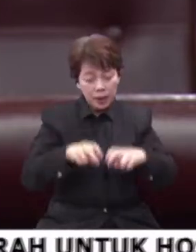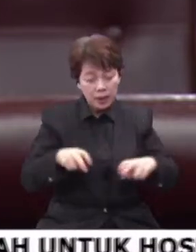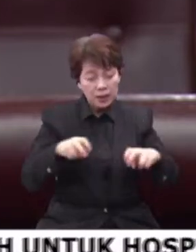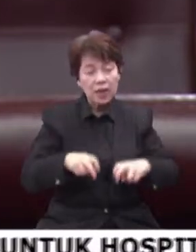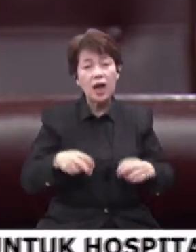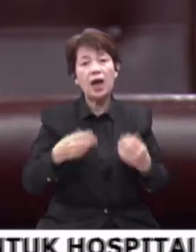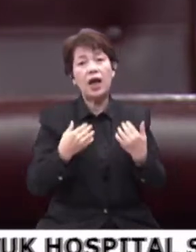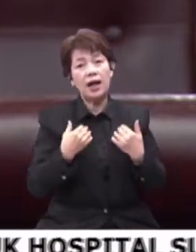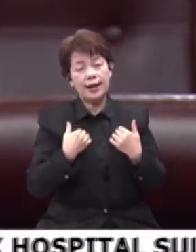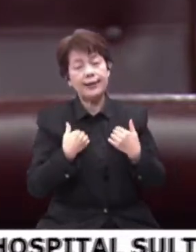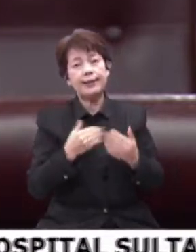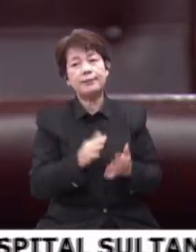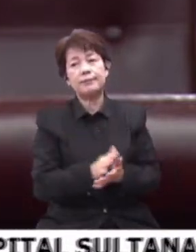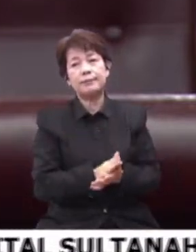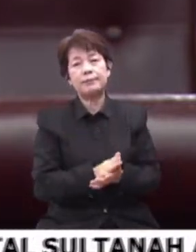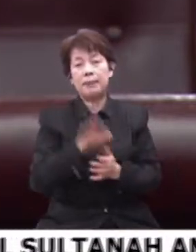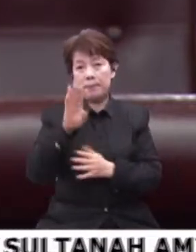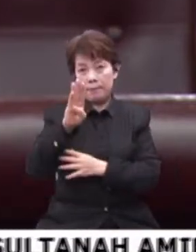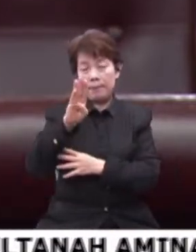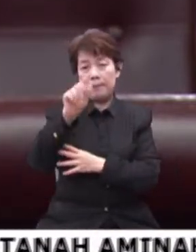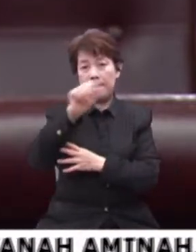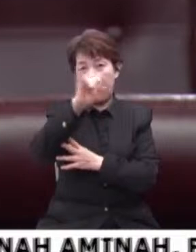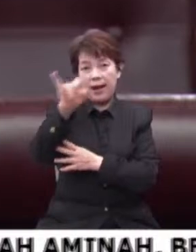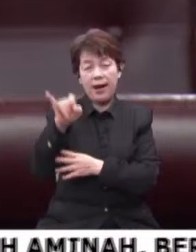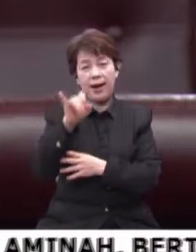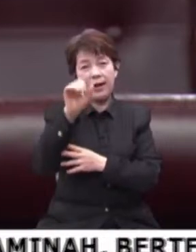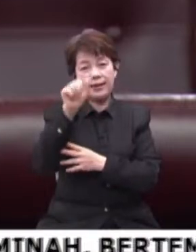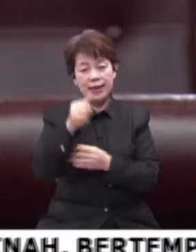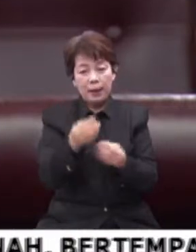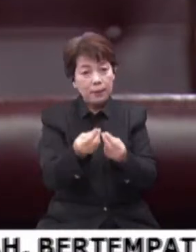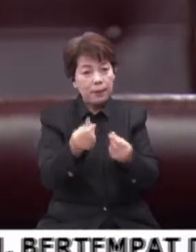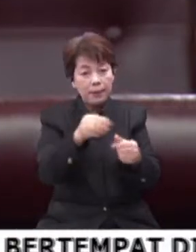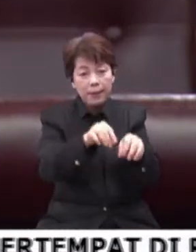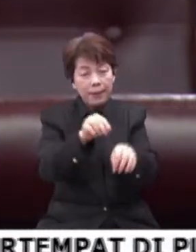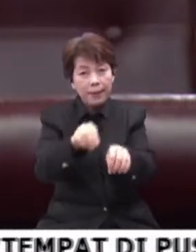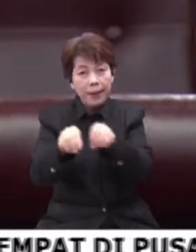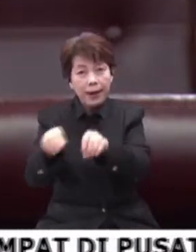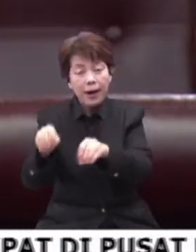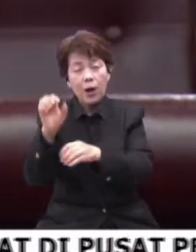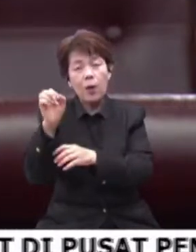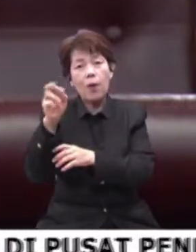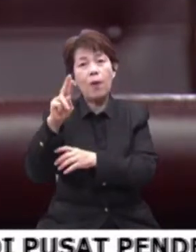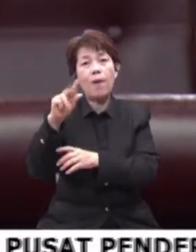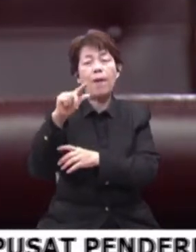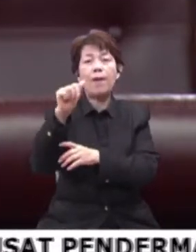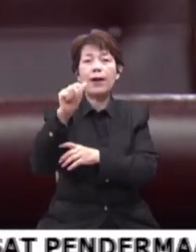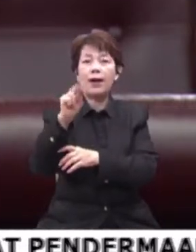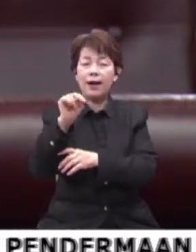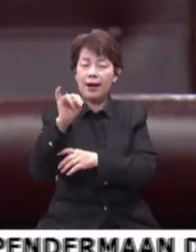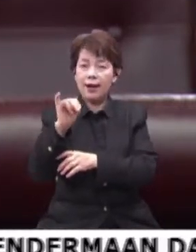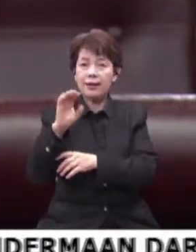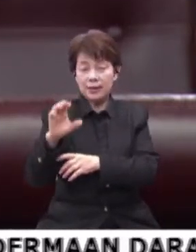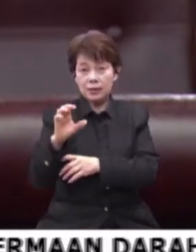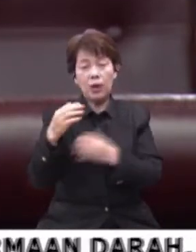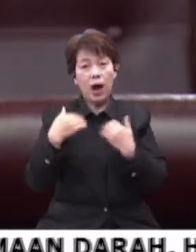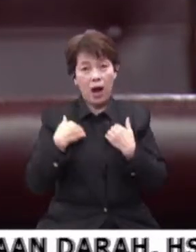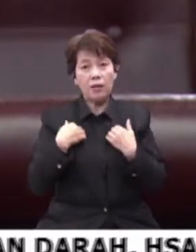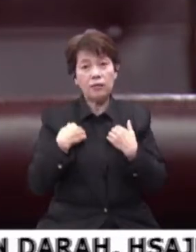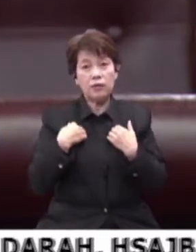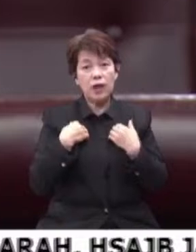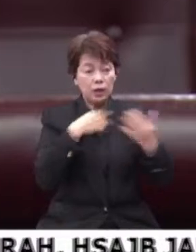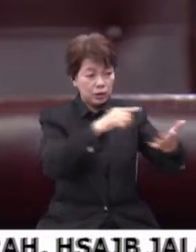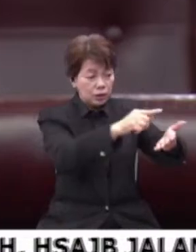melahirkan baja-bajak dan mereka juga menjadi Badan Pemeriksa kalau ada